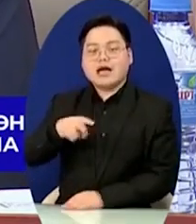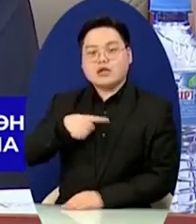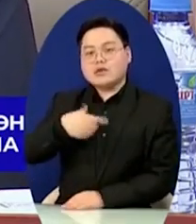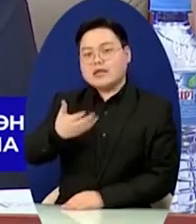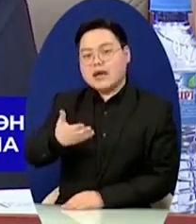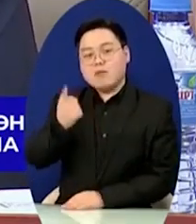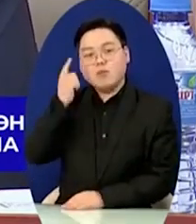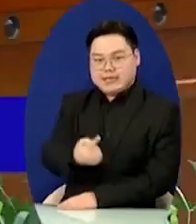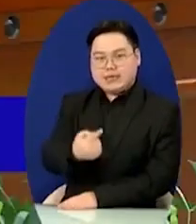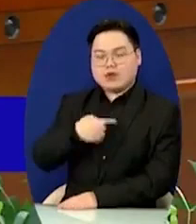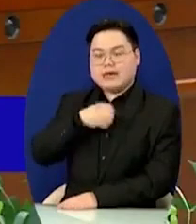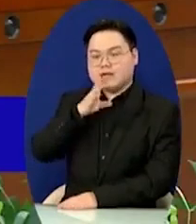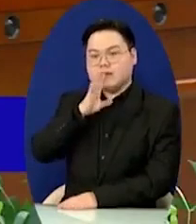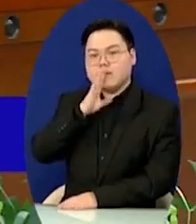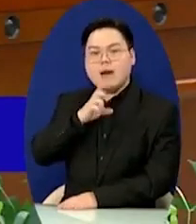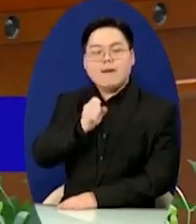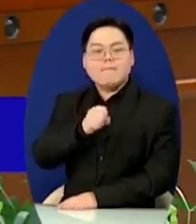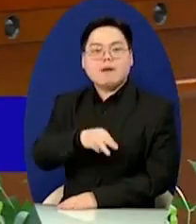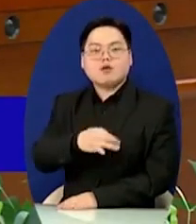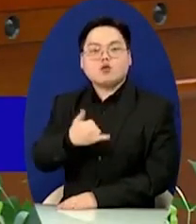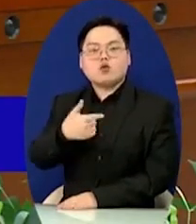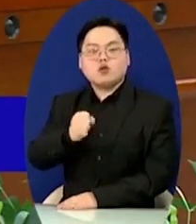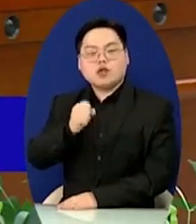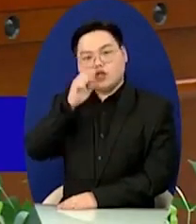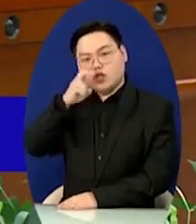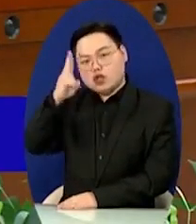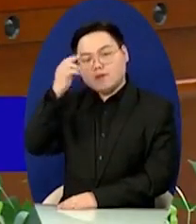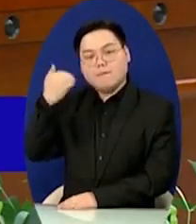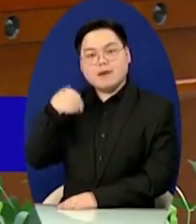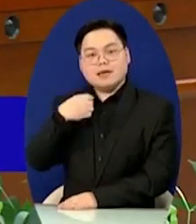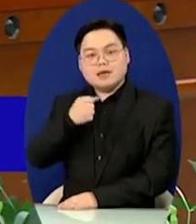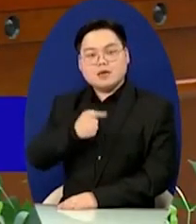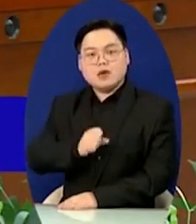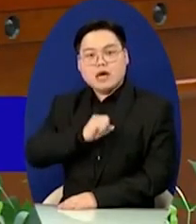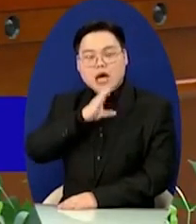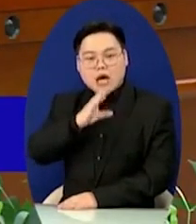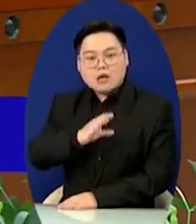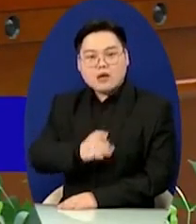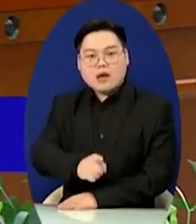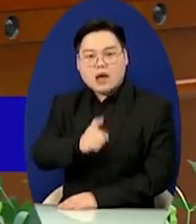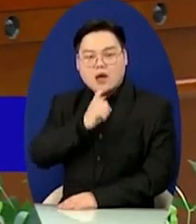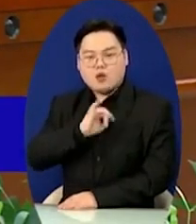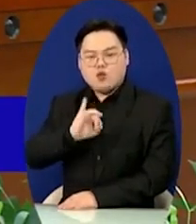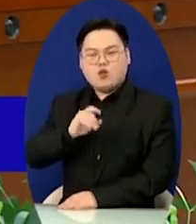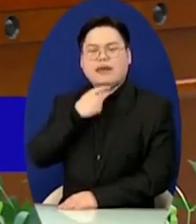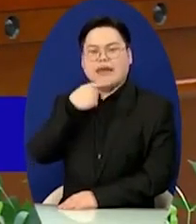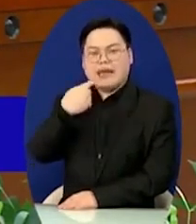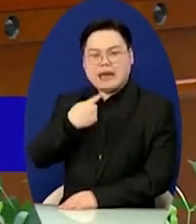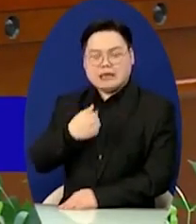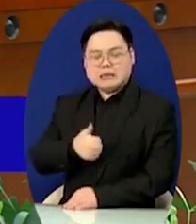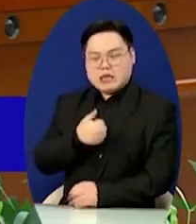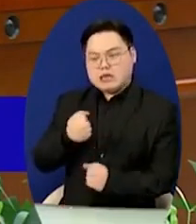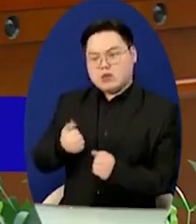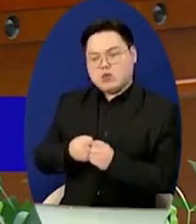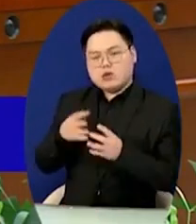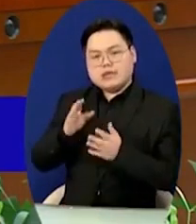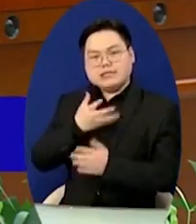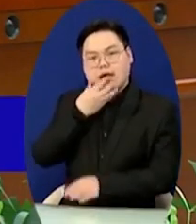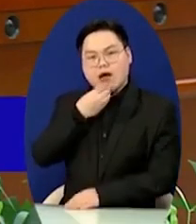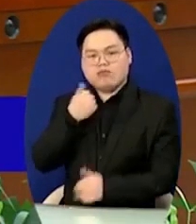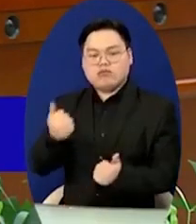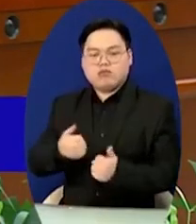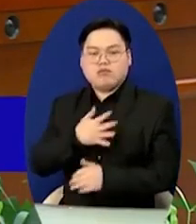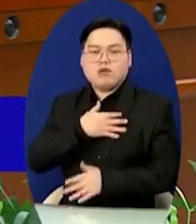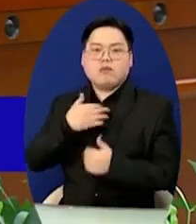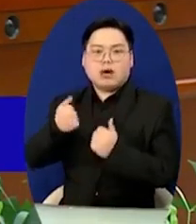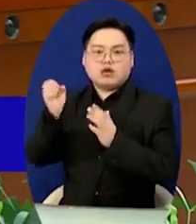Энийг мэдж байгаа юу? Одоо батлаг ерөнхийлөгчөөс ингээд асуухлаар юу яриад байгаа юм бэ? Ийм сайхан бүтээн байгуулалт хийсэн монголчууд анхудаага ийм бүтээн байгуулалт хийсэн бид